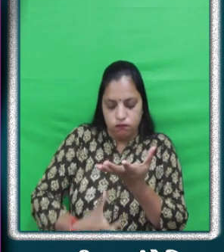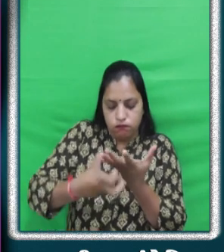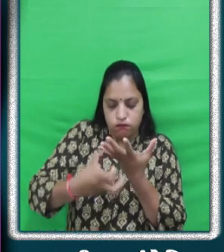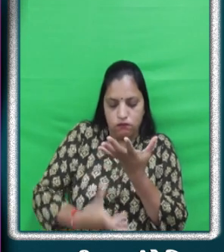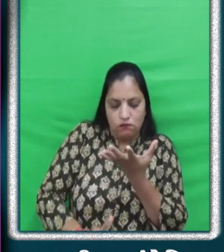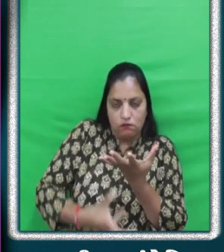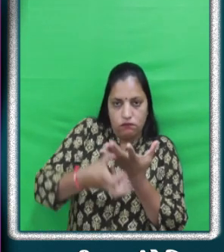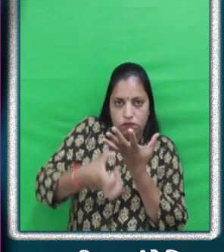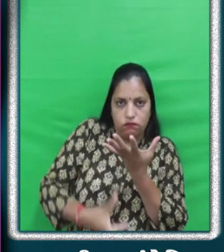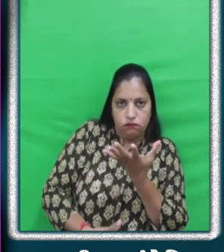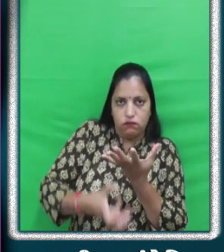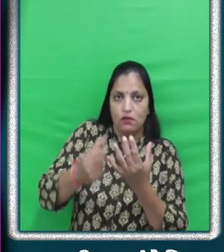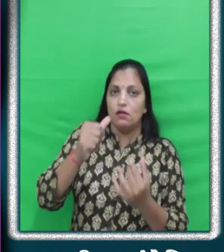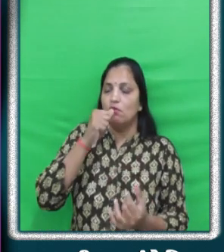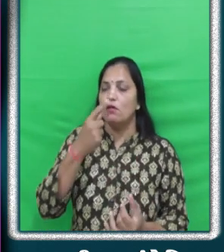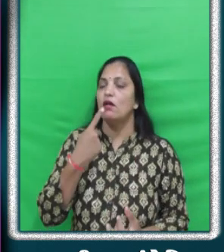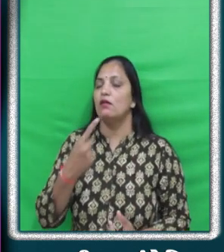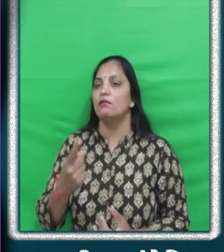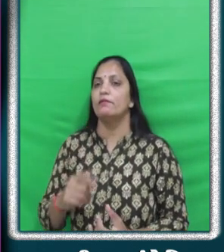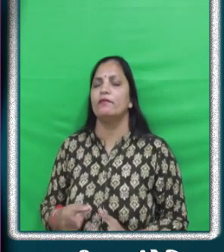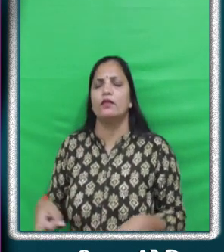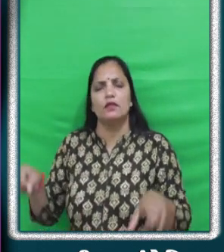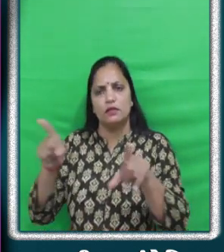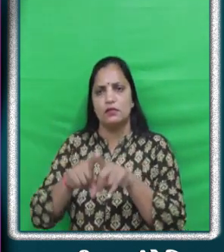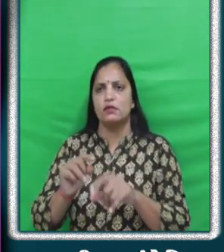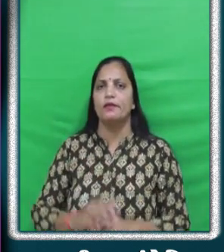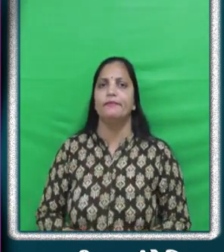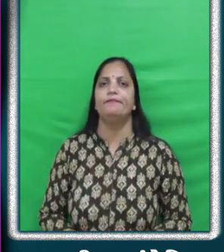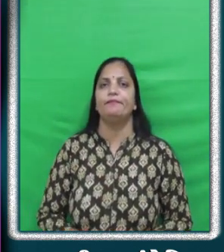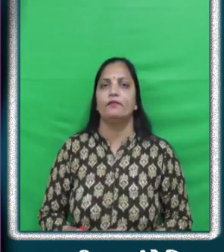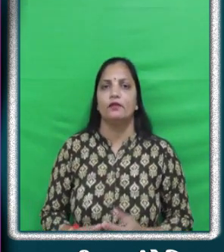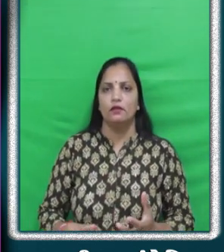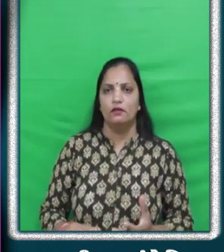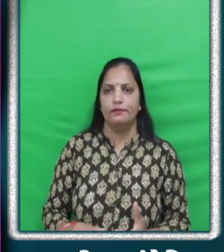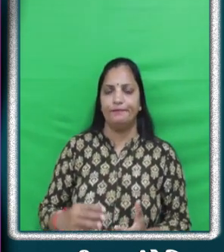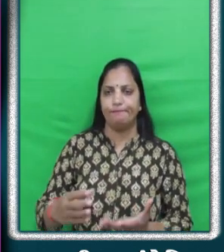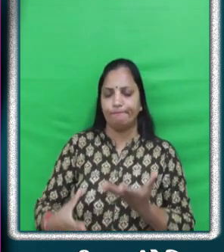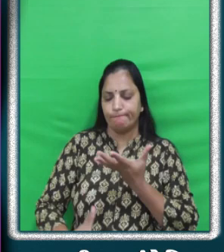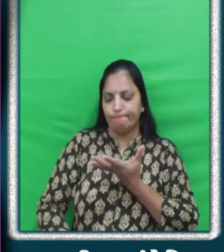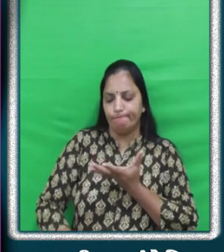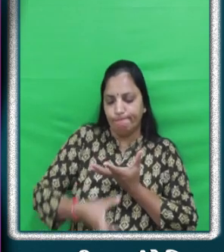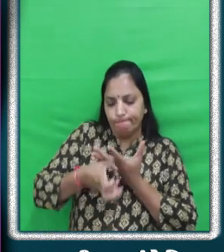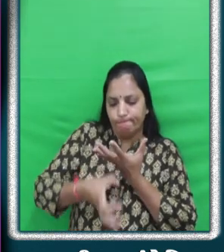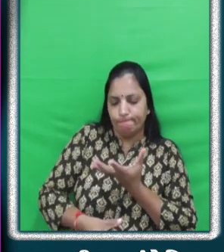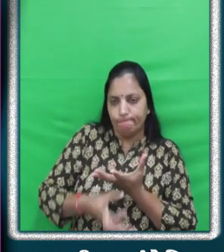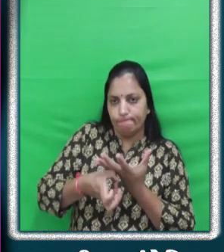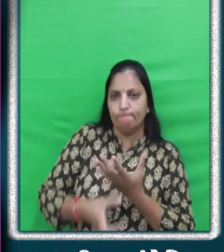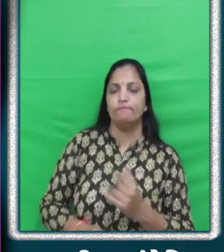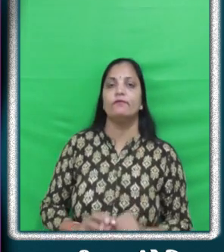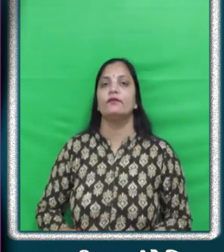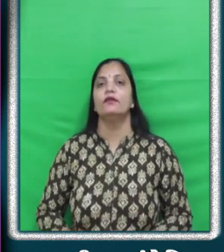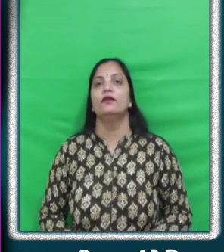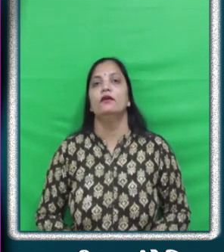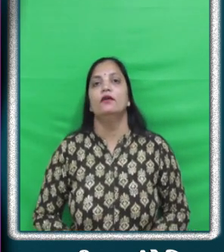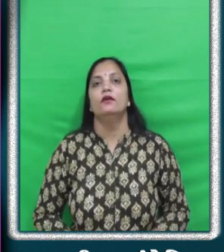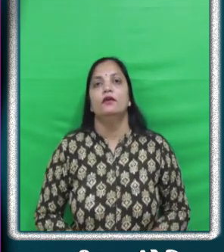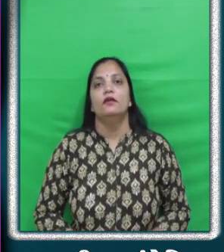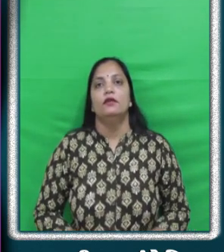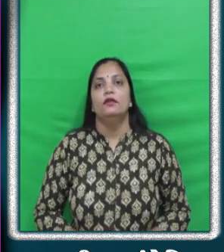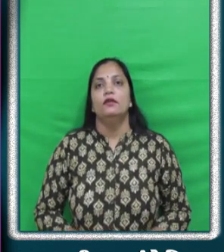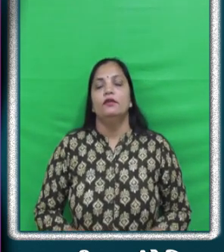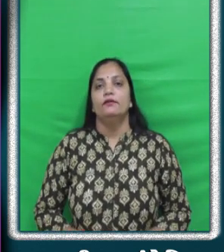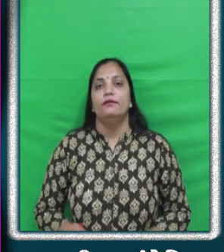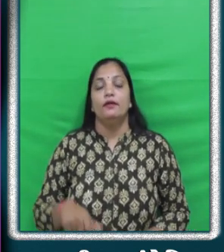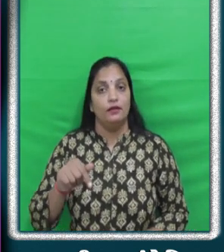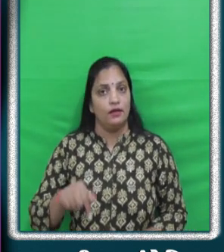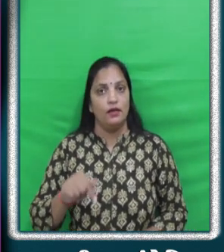લાય, એને પાણી, આપણે પાણી પીવું હોય તો આપણે કોઈને કહીએ, તો એવી રીતે કોષ એક કોષથી બીજા કોષ, બીજા કોષથી ત્રીજા, ખેંચાણ દાબ